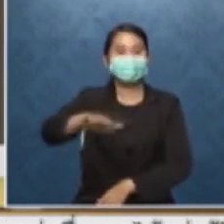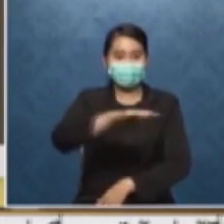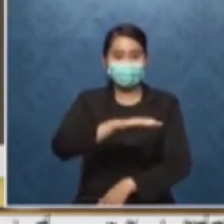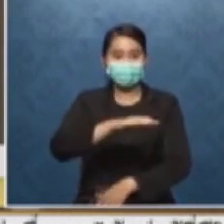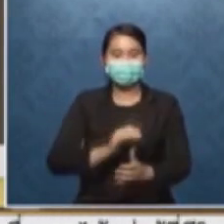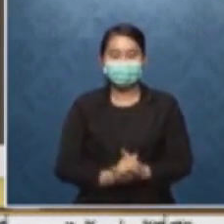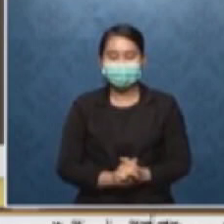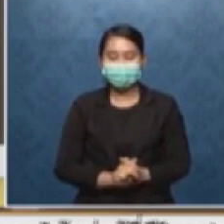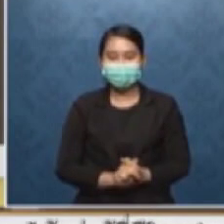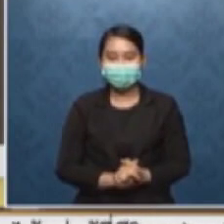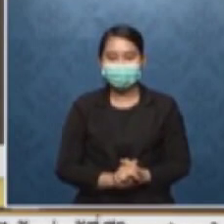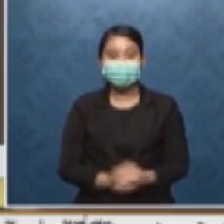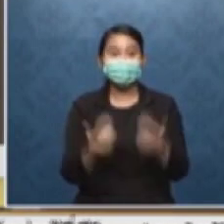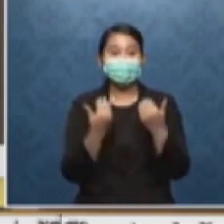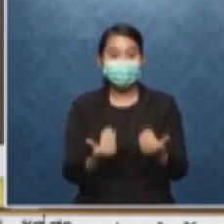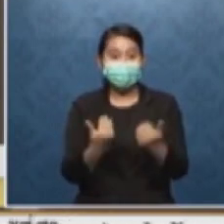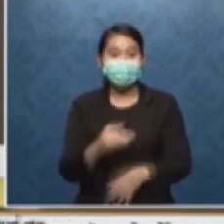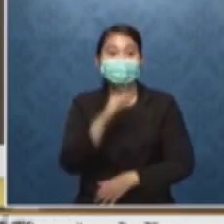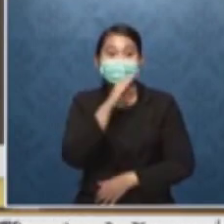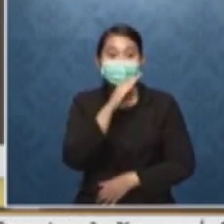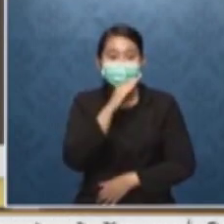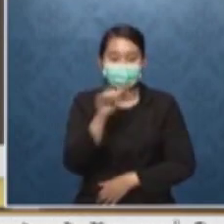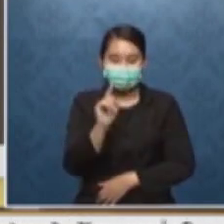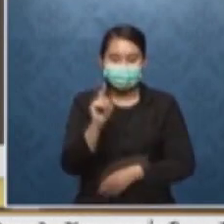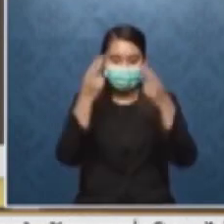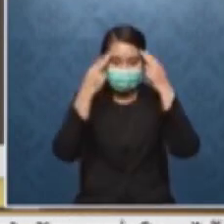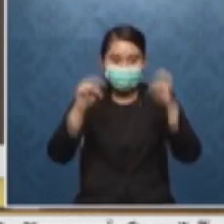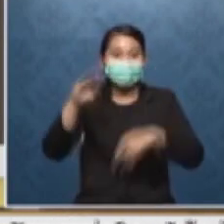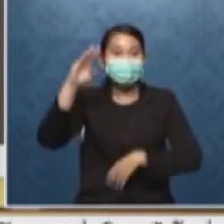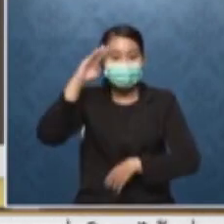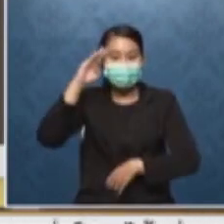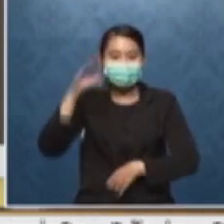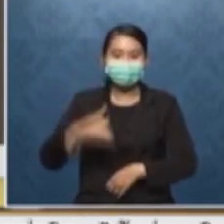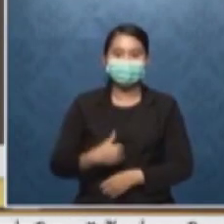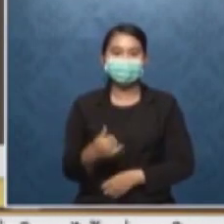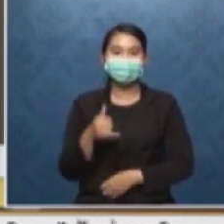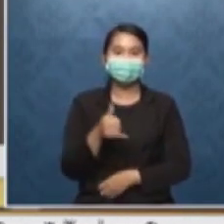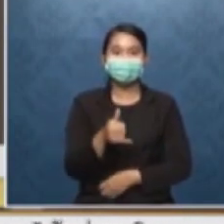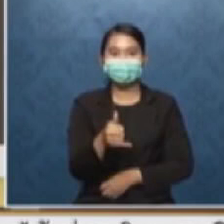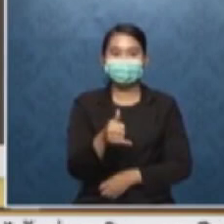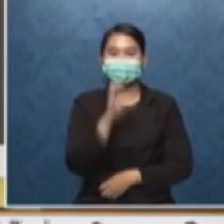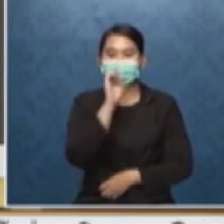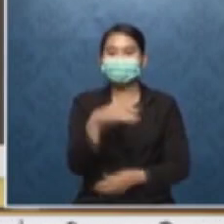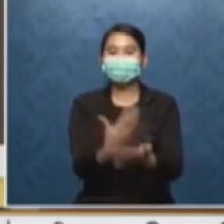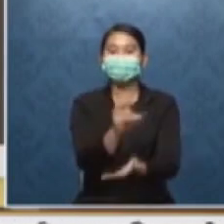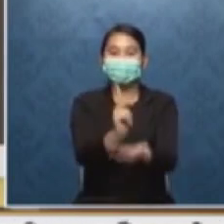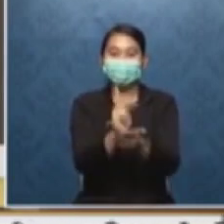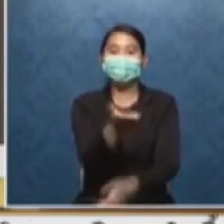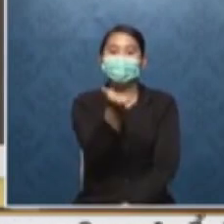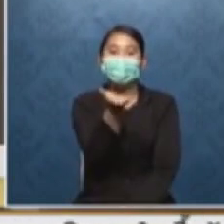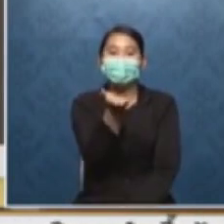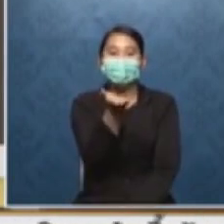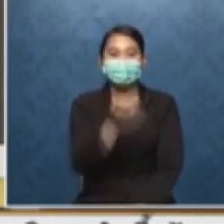วันนี้ถ้าเกิดพลเอกประยุทธ์จันทร์โอชาเดินมีหน้าตาใสซื่อๆเดินไปบอกขอกู้เงินหน่อยครับ